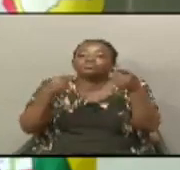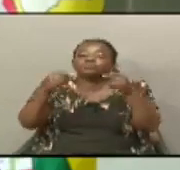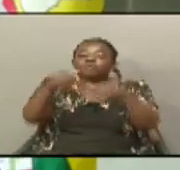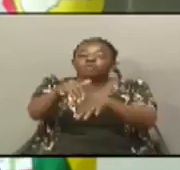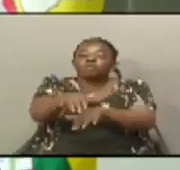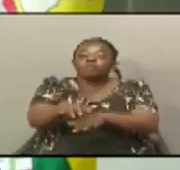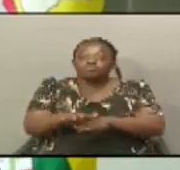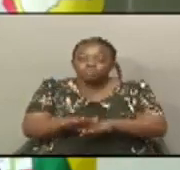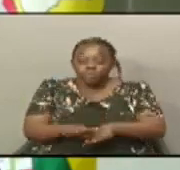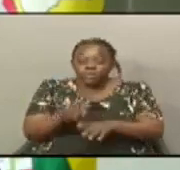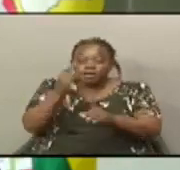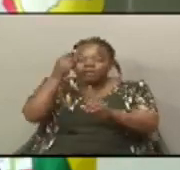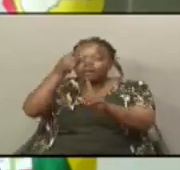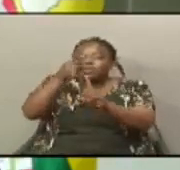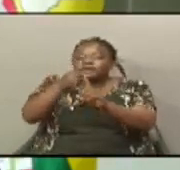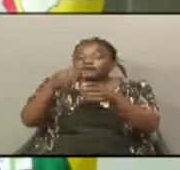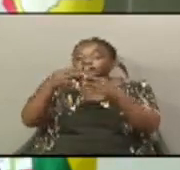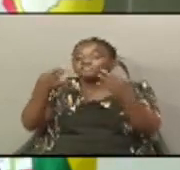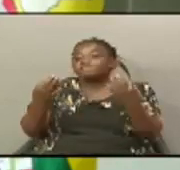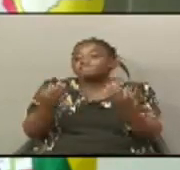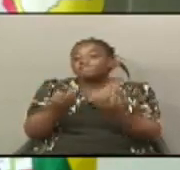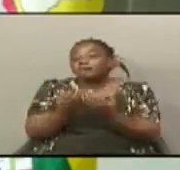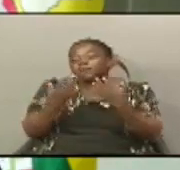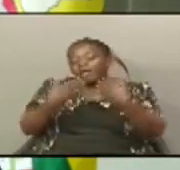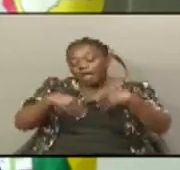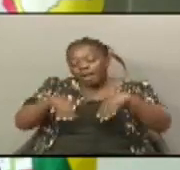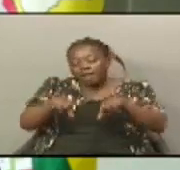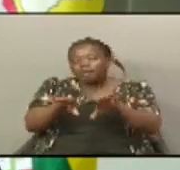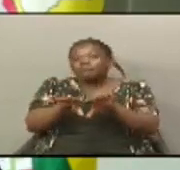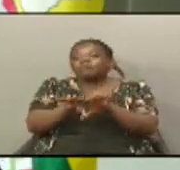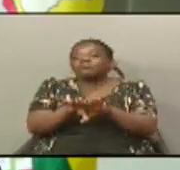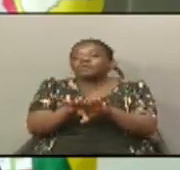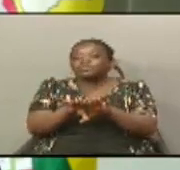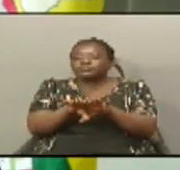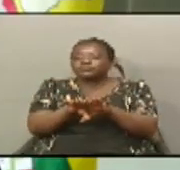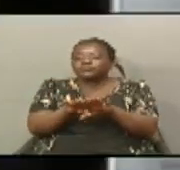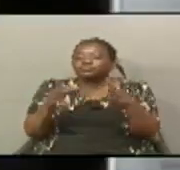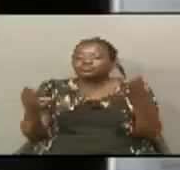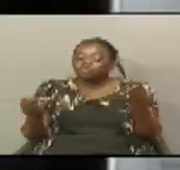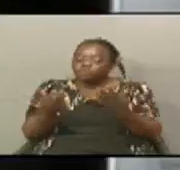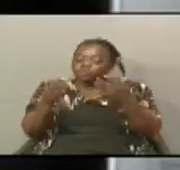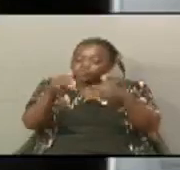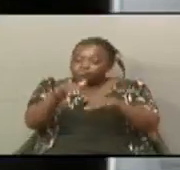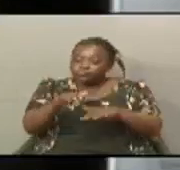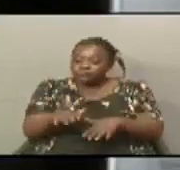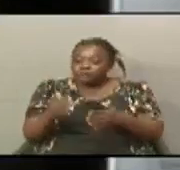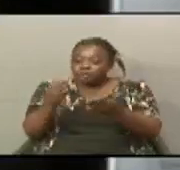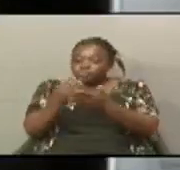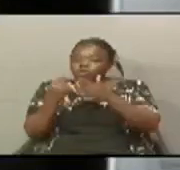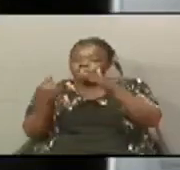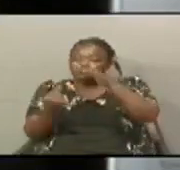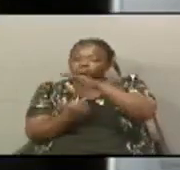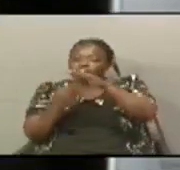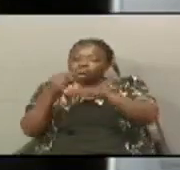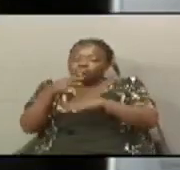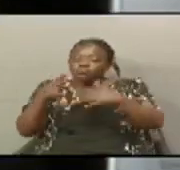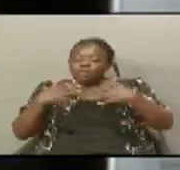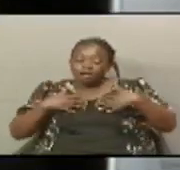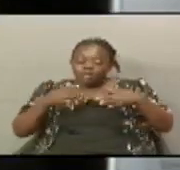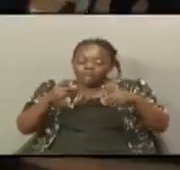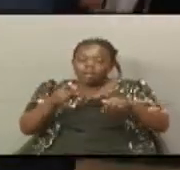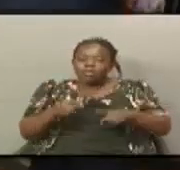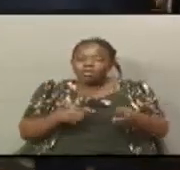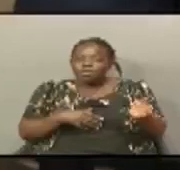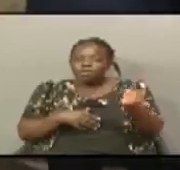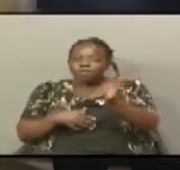okuziika okutuuka famire eweze n'abanga zikkaanya awanaaziikibwa. Olw'embeera eno omubiri gw'omugenzi